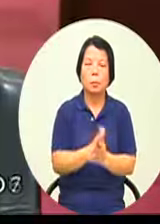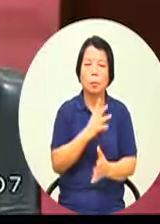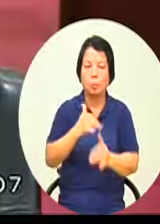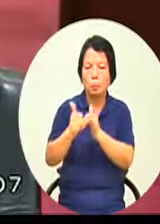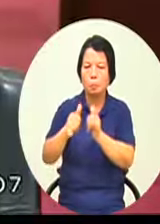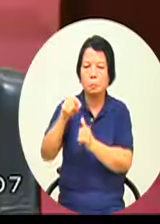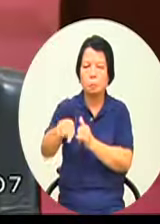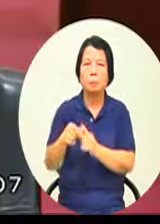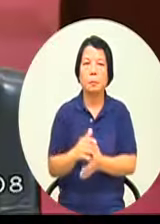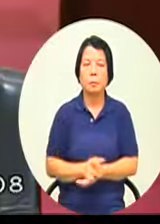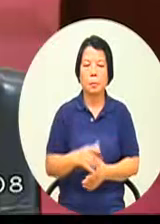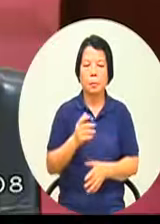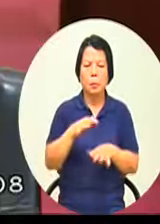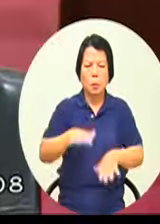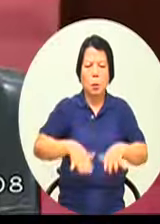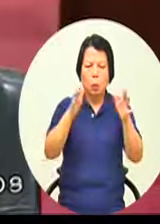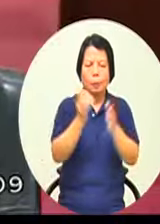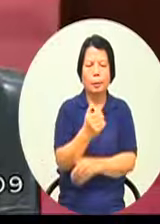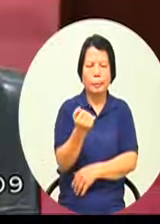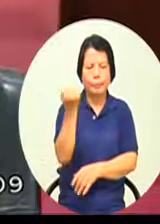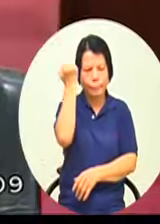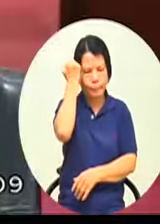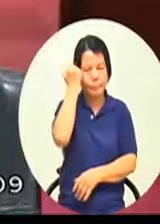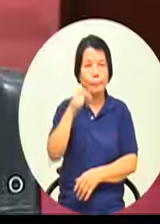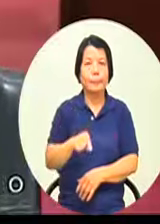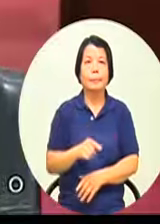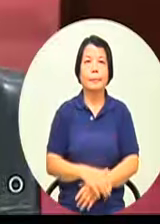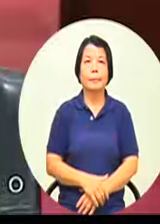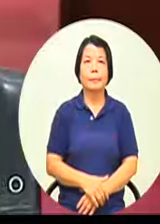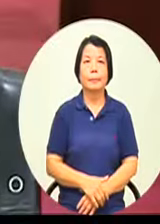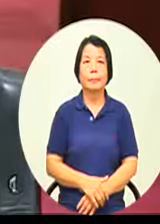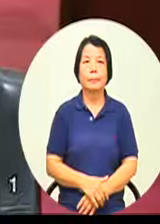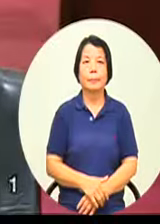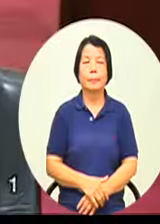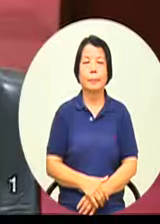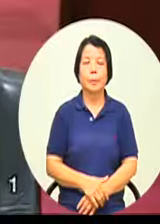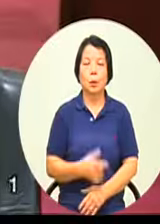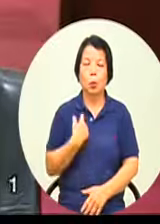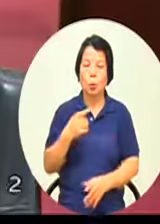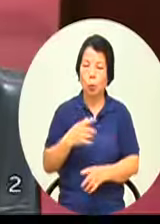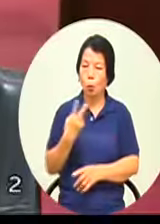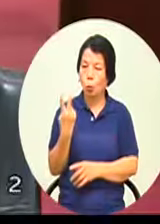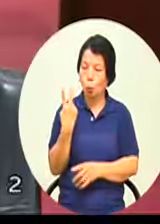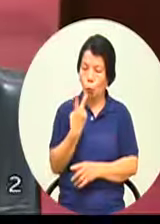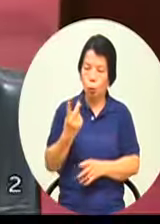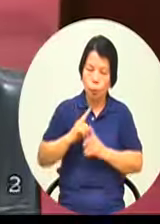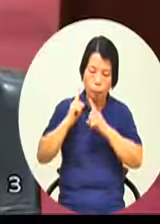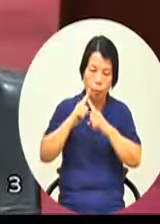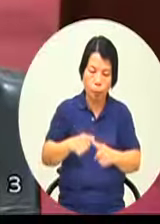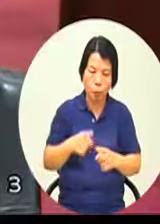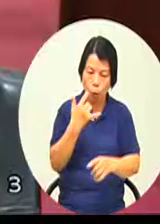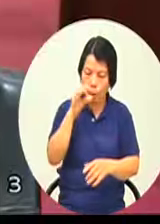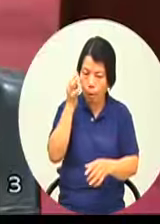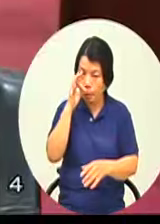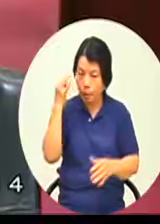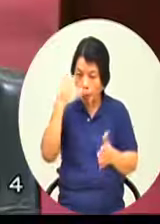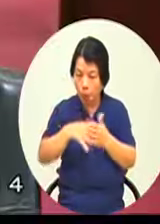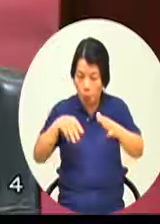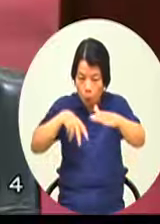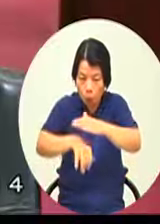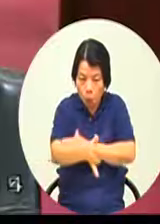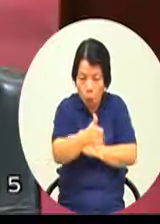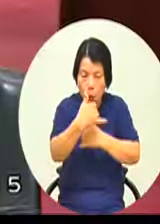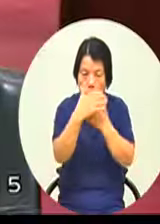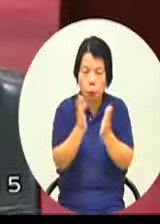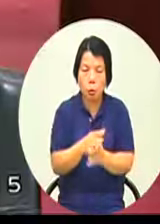现在这个水患现在艰苦着啦。所以咧，我嘛本色咧喊你活动的时对不对？我看你能力对不对？吼，讲到这个，恁安尼承